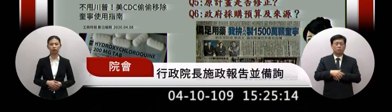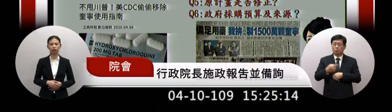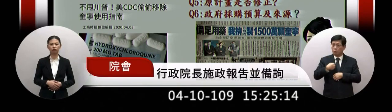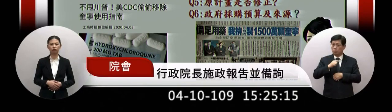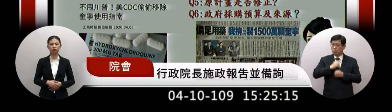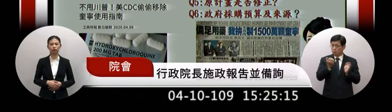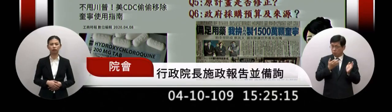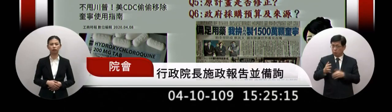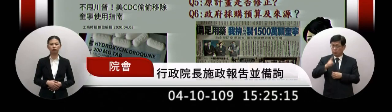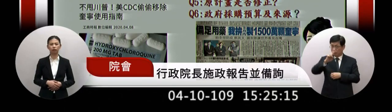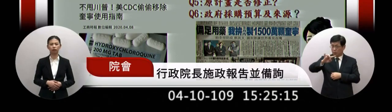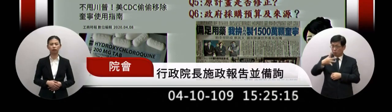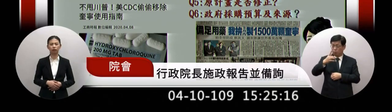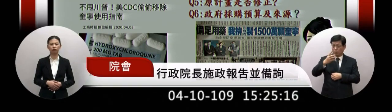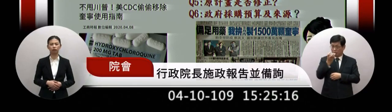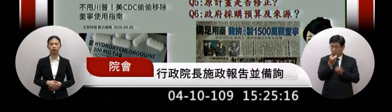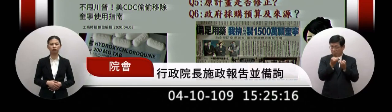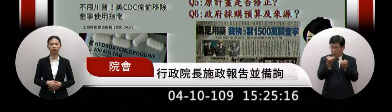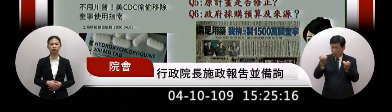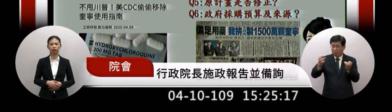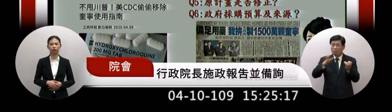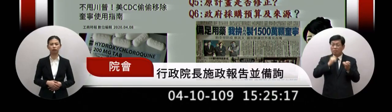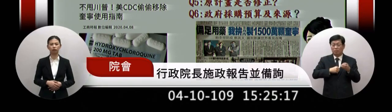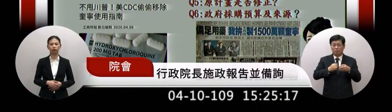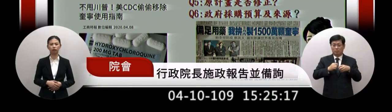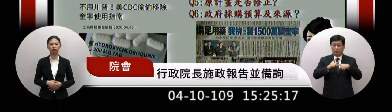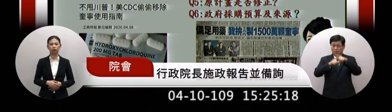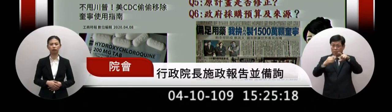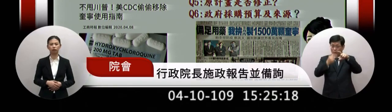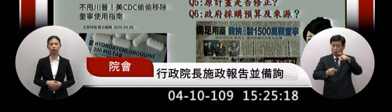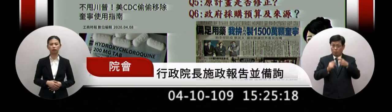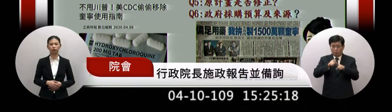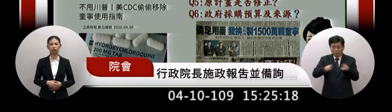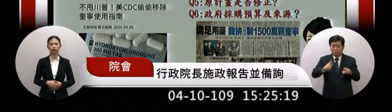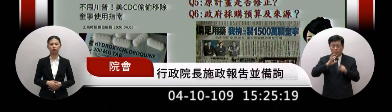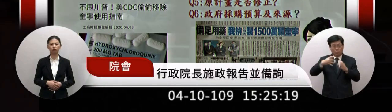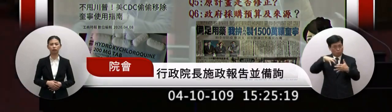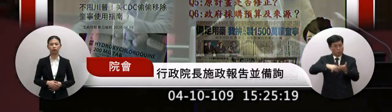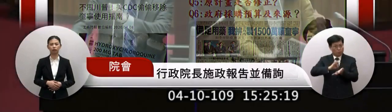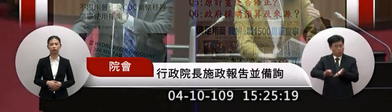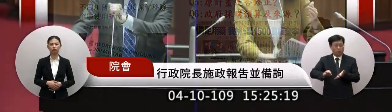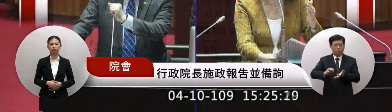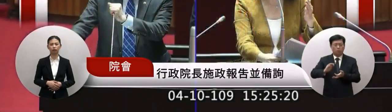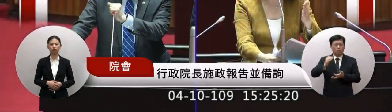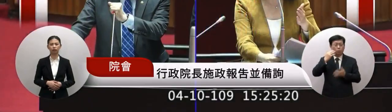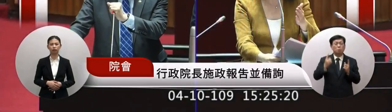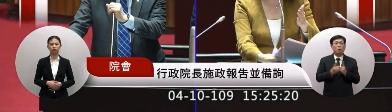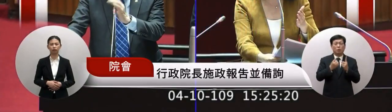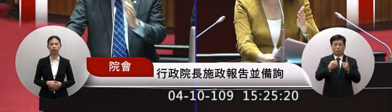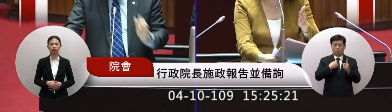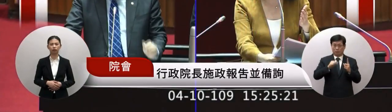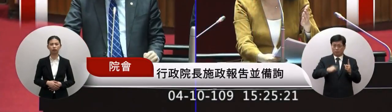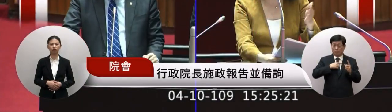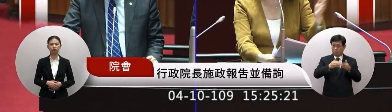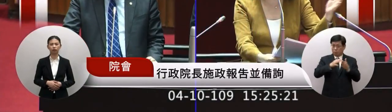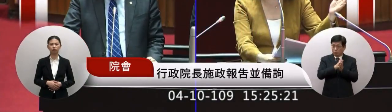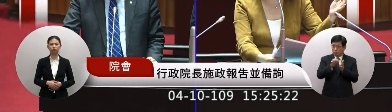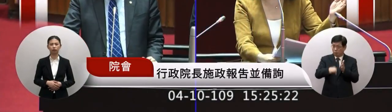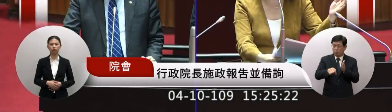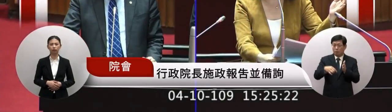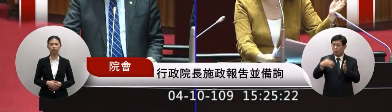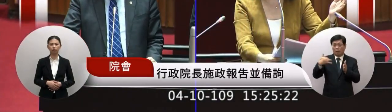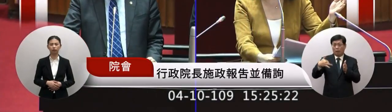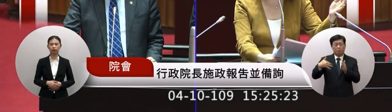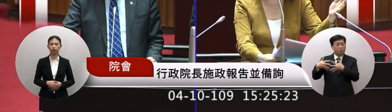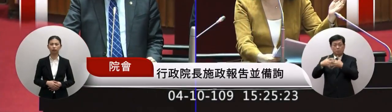们准备的1500颗的奎宁，准备是给国内的需求用。所以碰到在我们做这个需求的时候，其实还